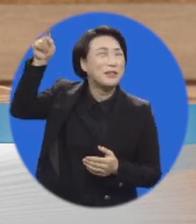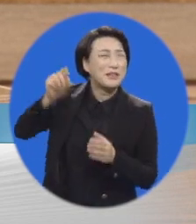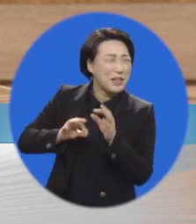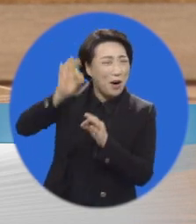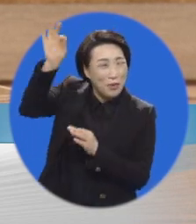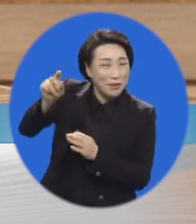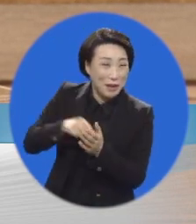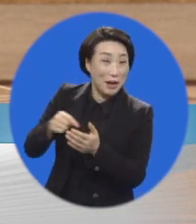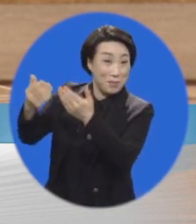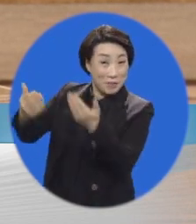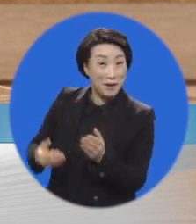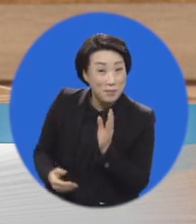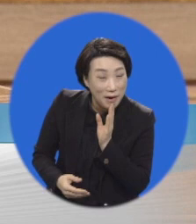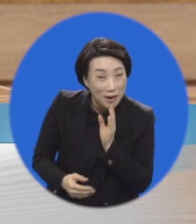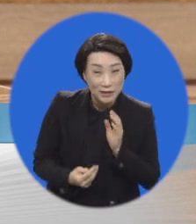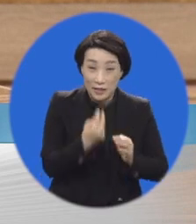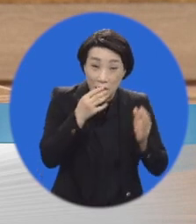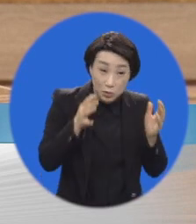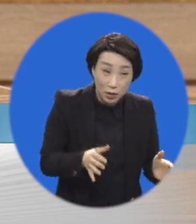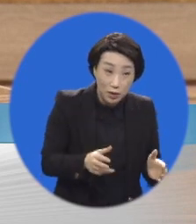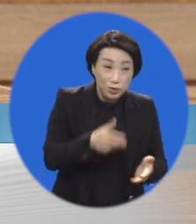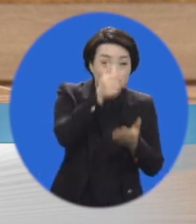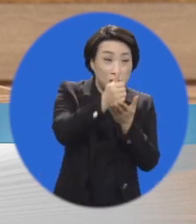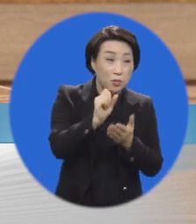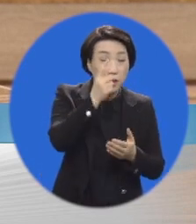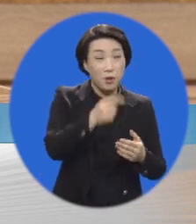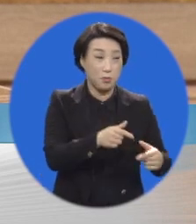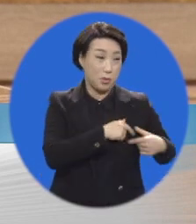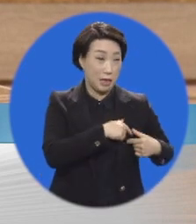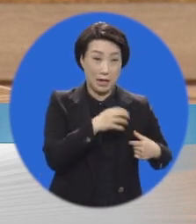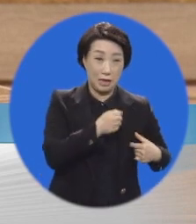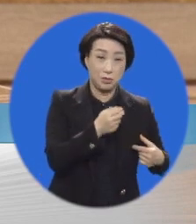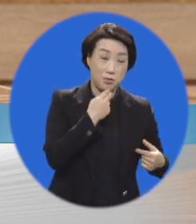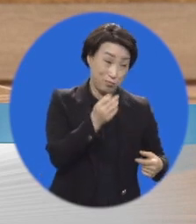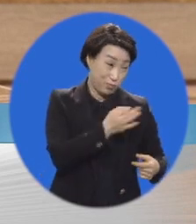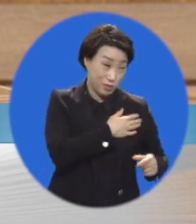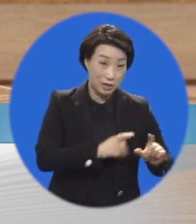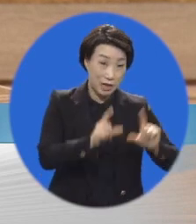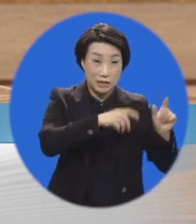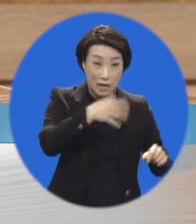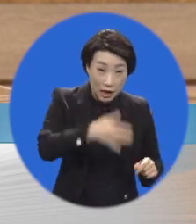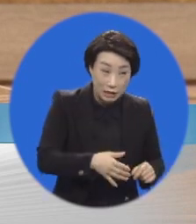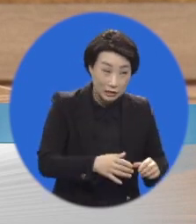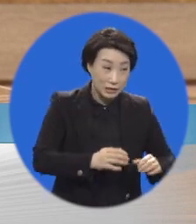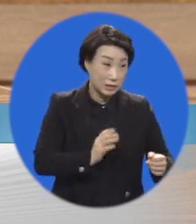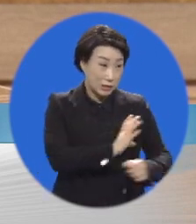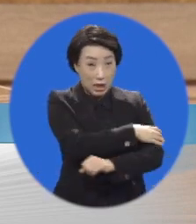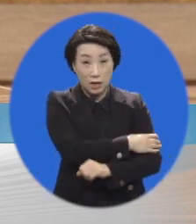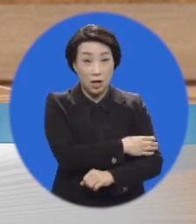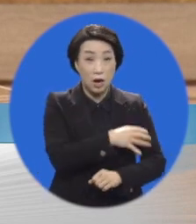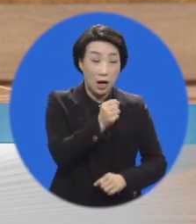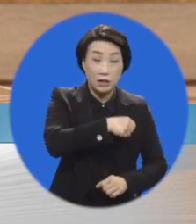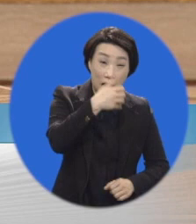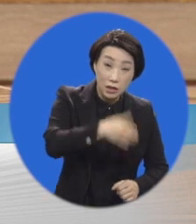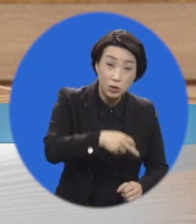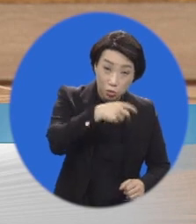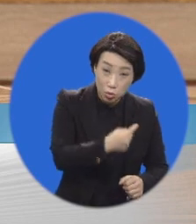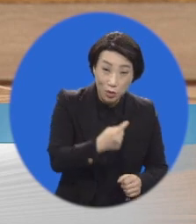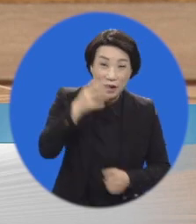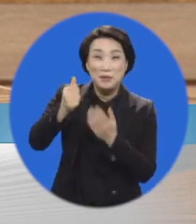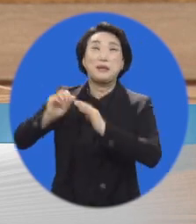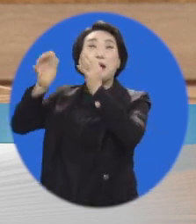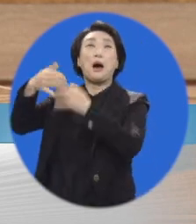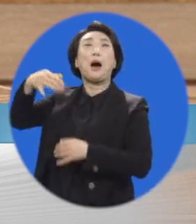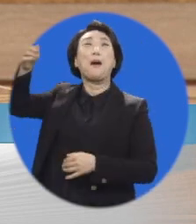때문에 정말로 명예를 못 누리고 부자로 못 살고 내가 세두를 부리고 못 살았으나 하나님의 나라가